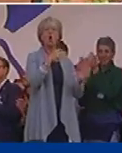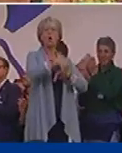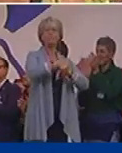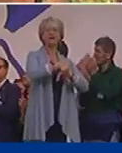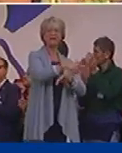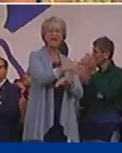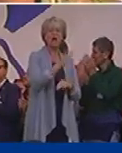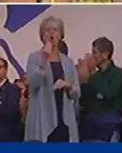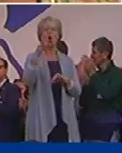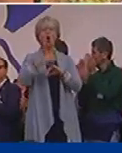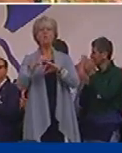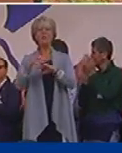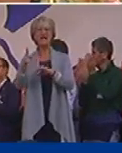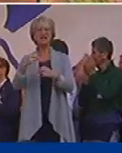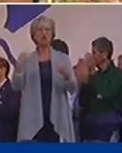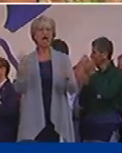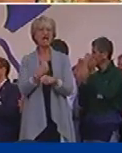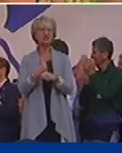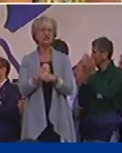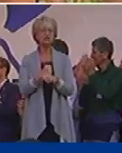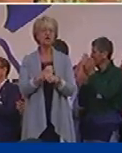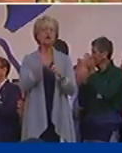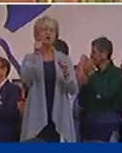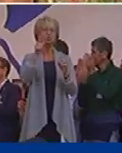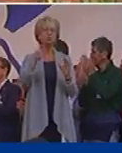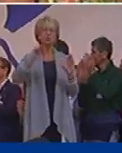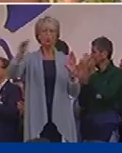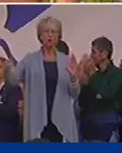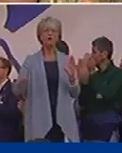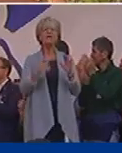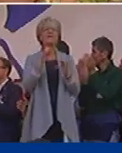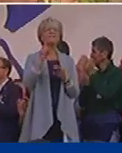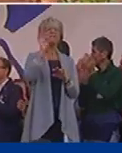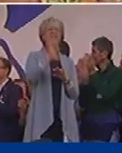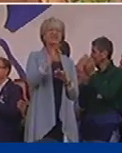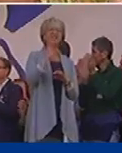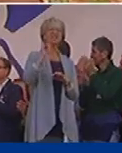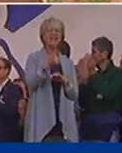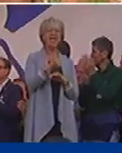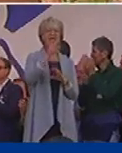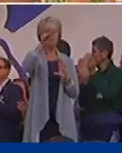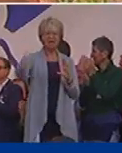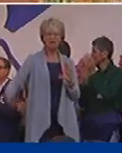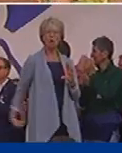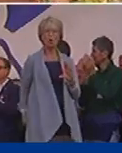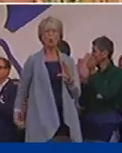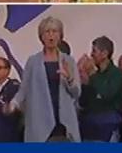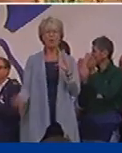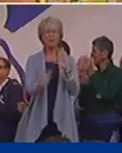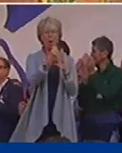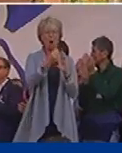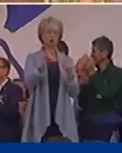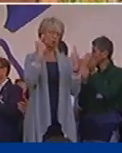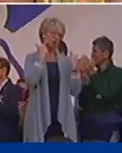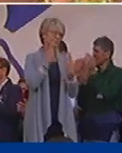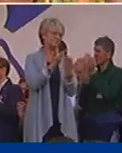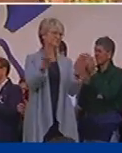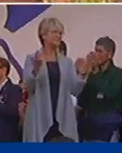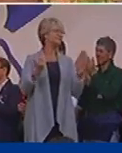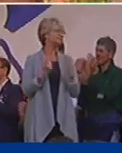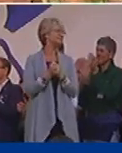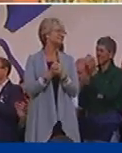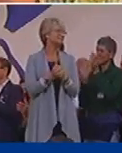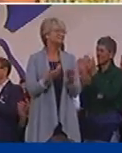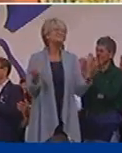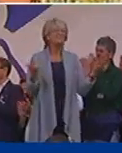marito è artigiano. ficcatelo in quel posto il Fertility Day con tutto quello che viene dietro il Fertility Day